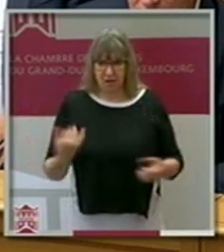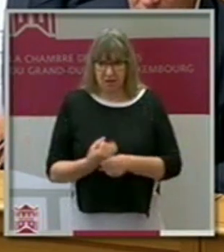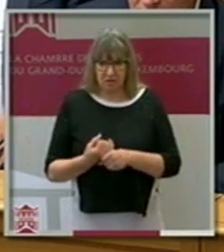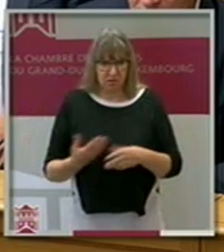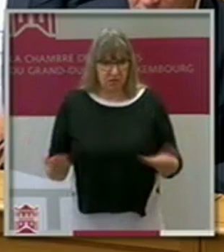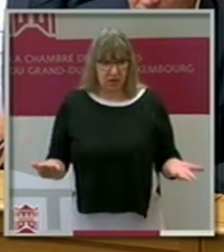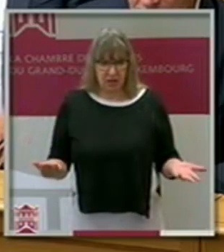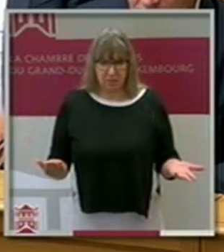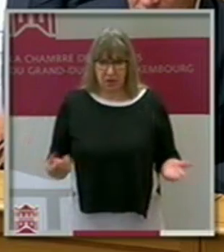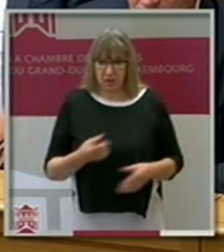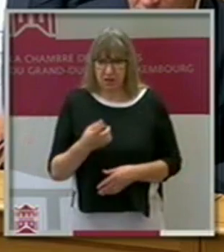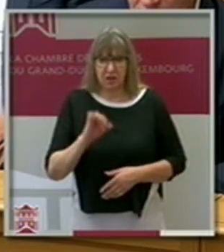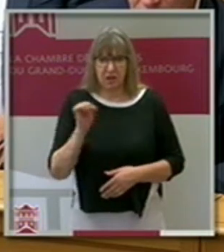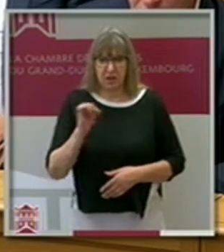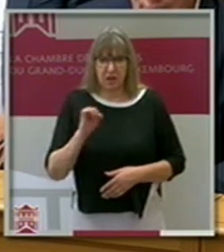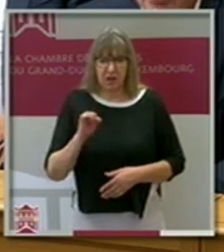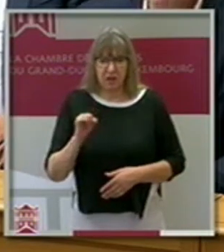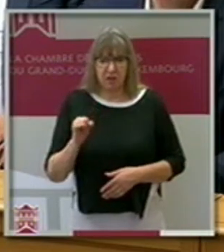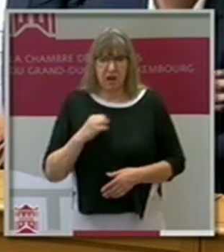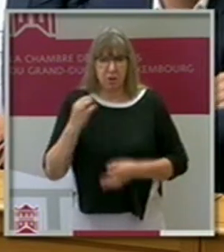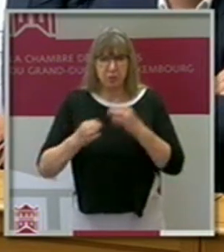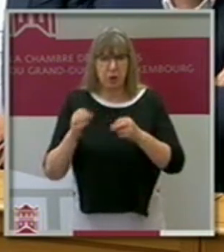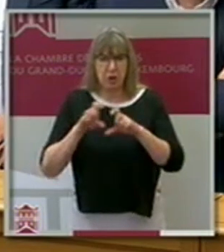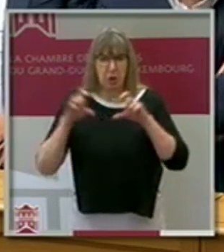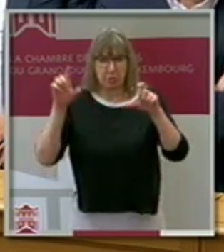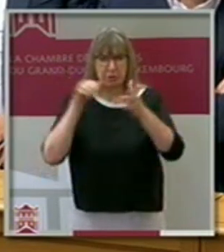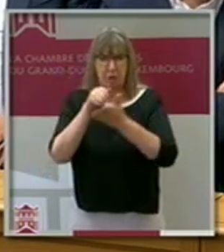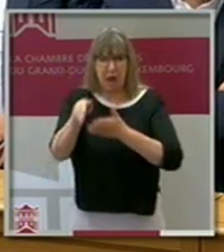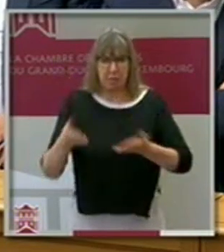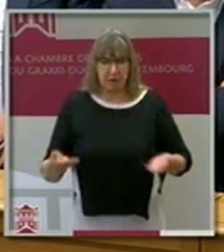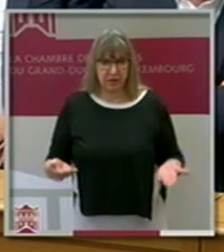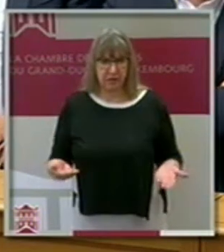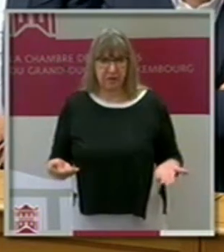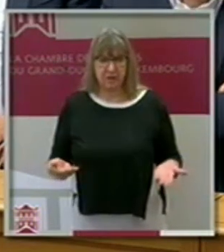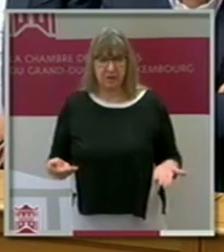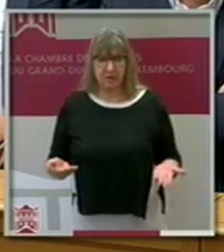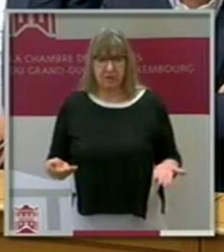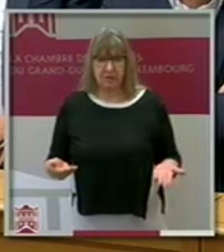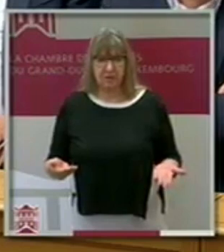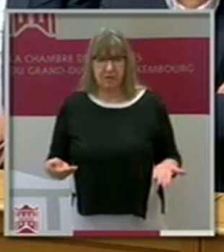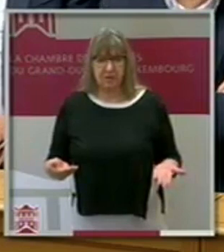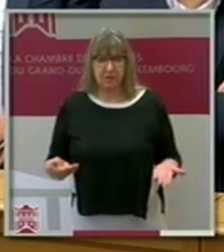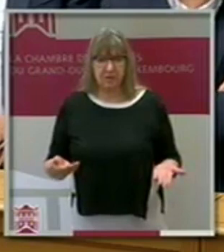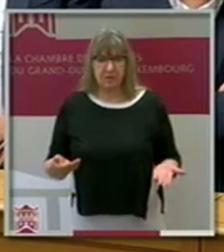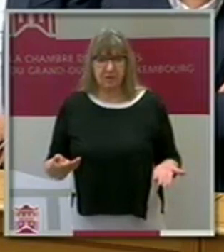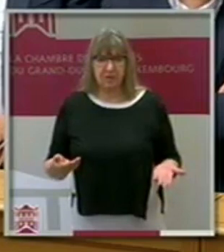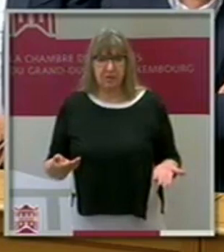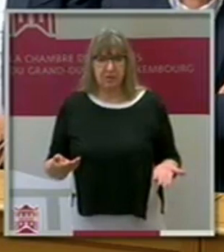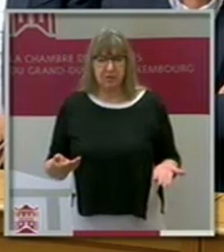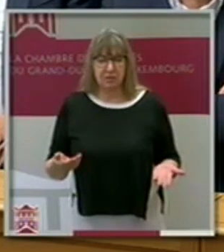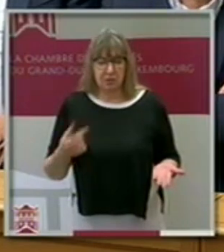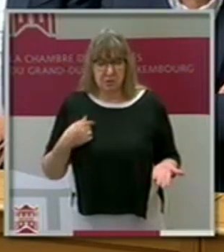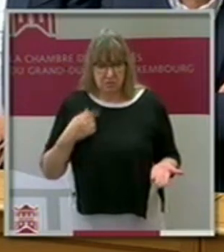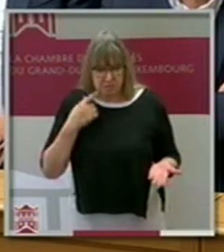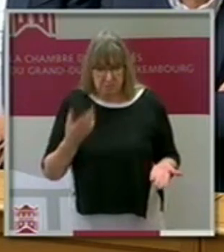befassen? Wenn ich an der Majorität wäre, dann hören verschiedene Minister, die gesagt haben, wir sind so transparent, wir stehen dem